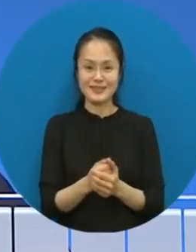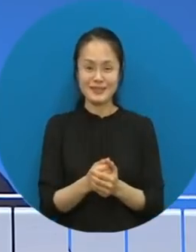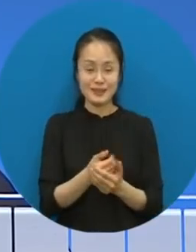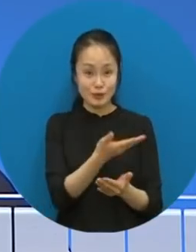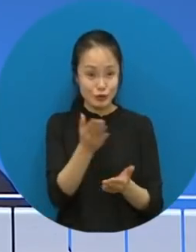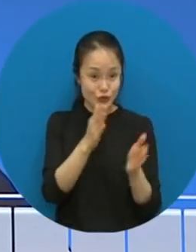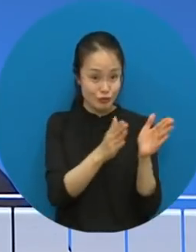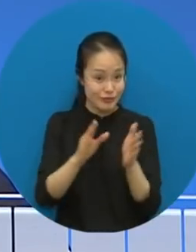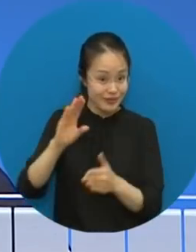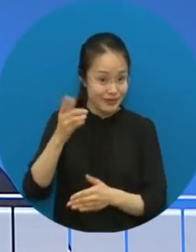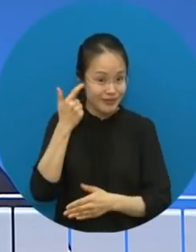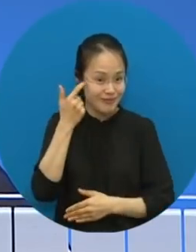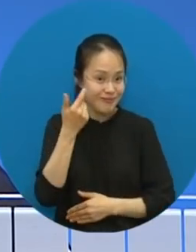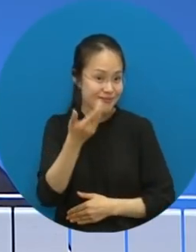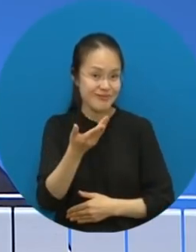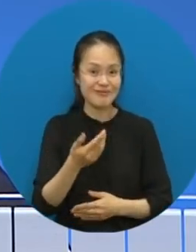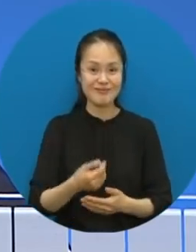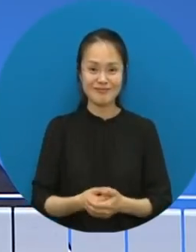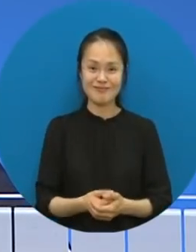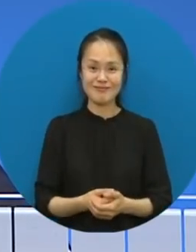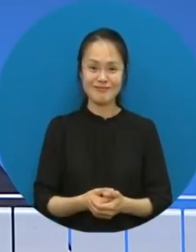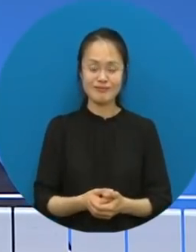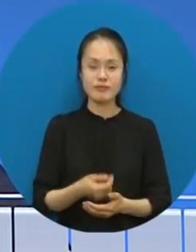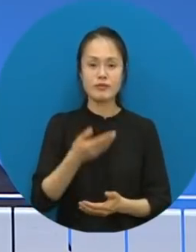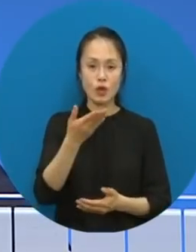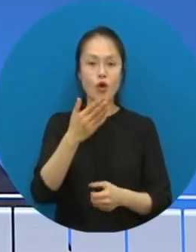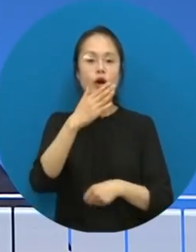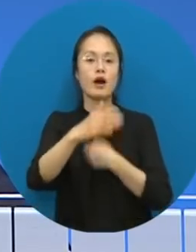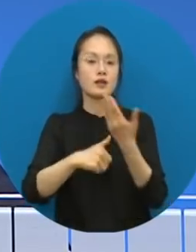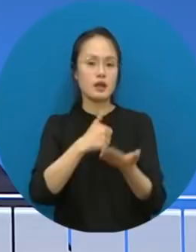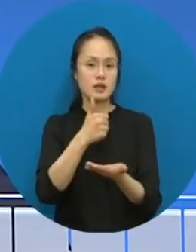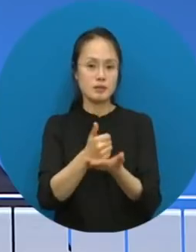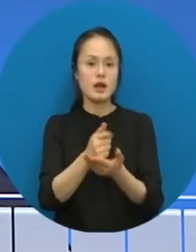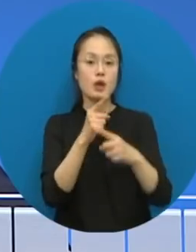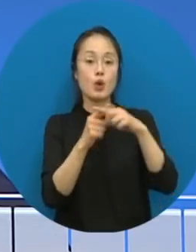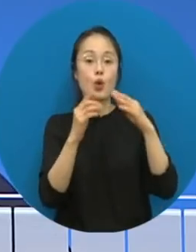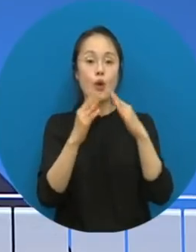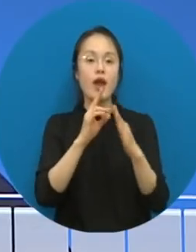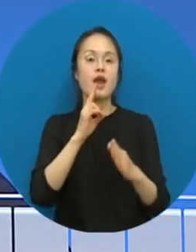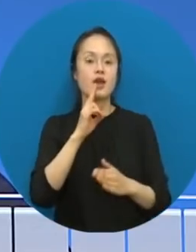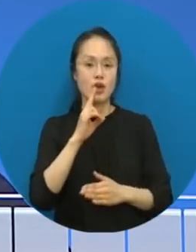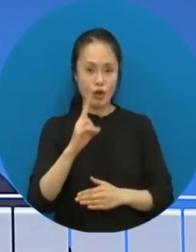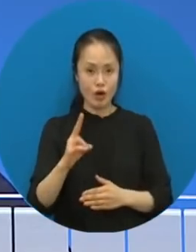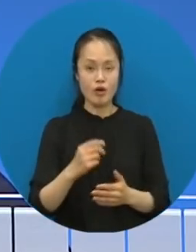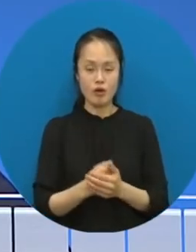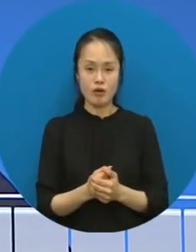준비되셨습니까? 너 하나님의 교회여 너의 이름을 잃어버리라